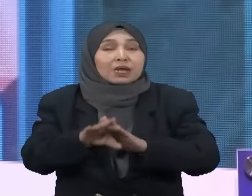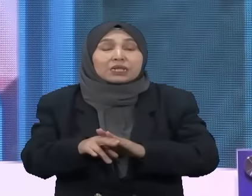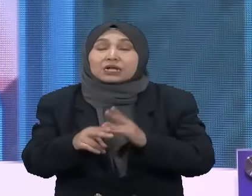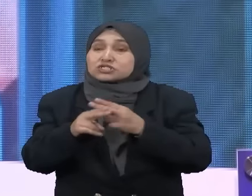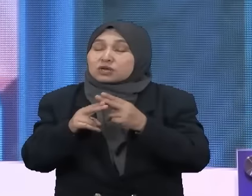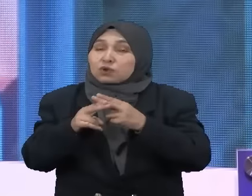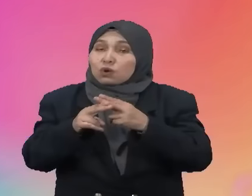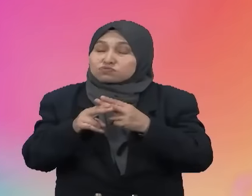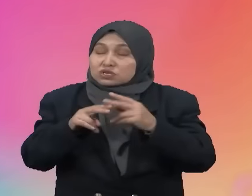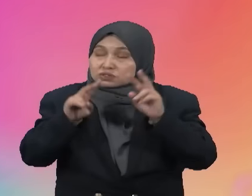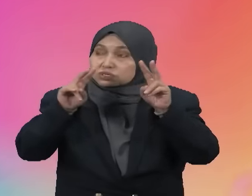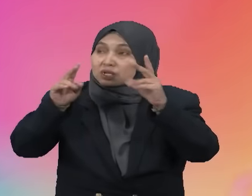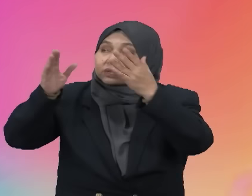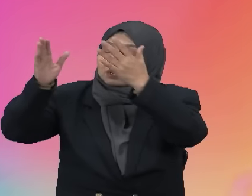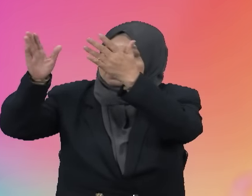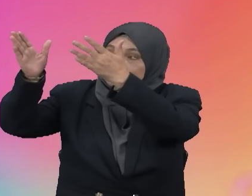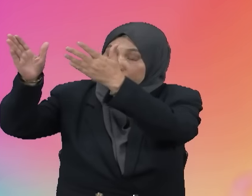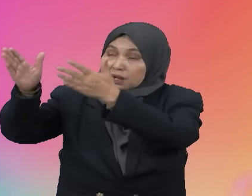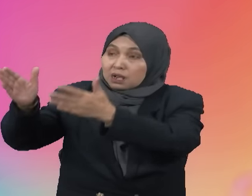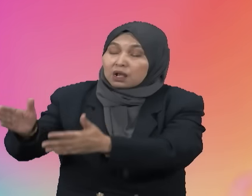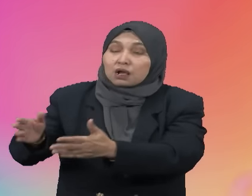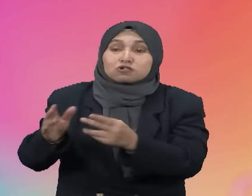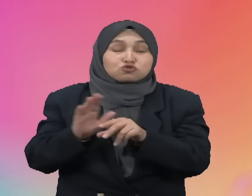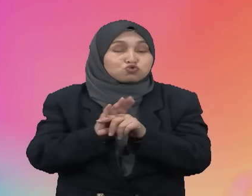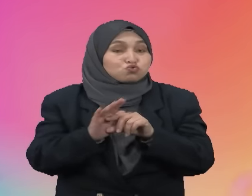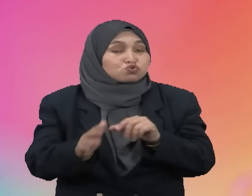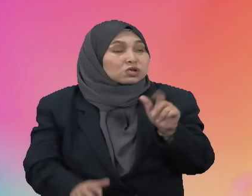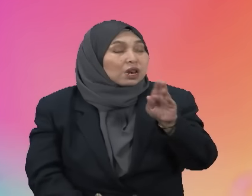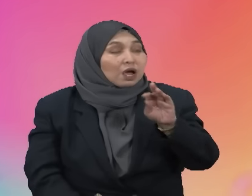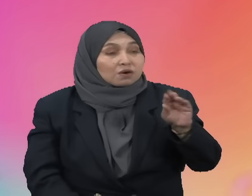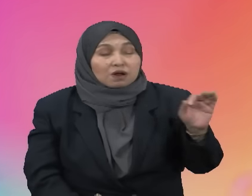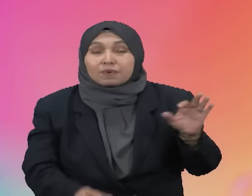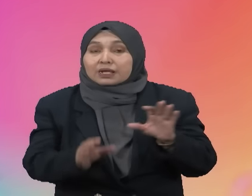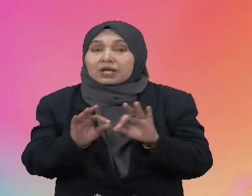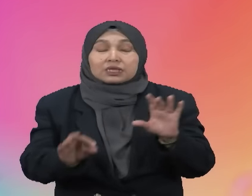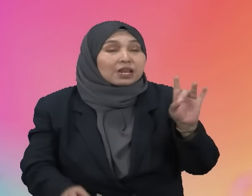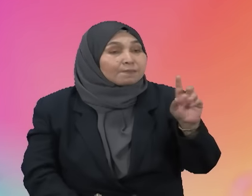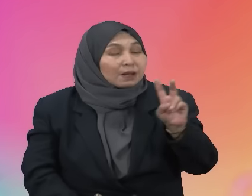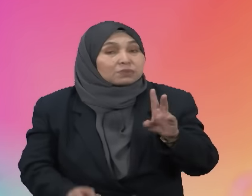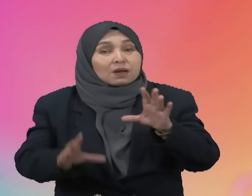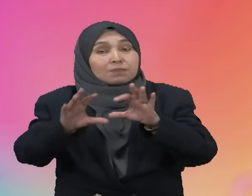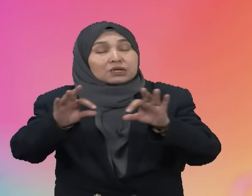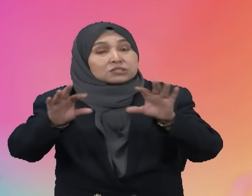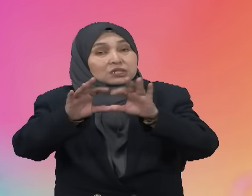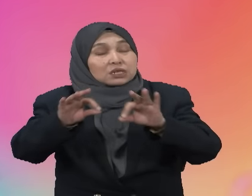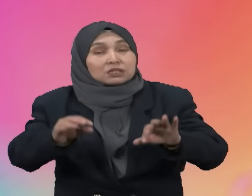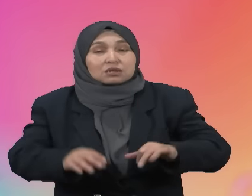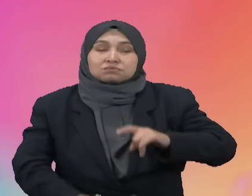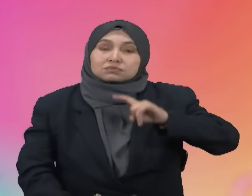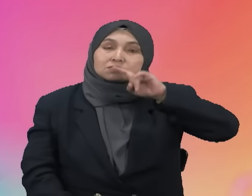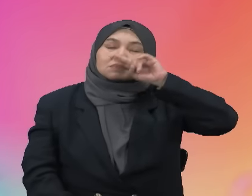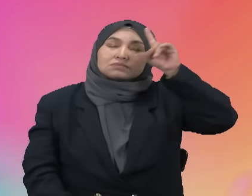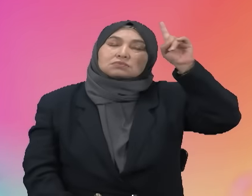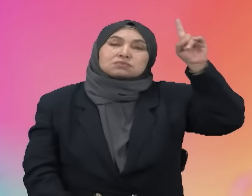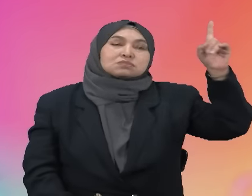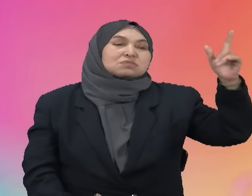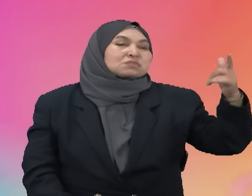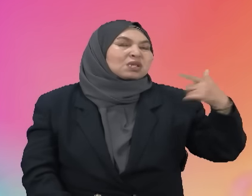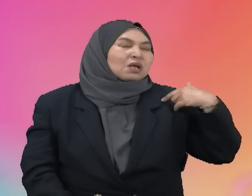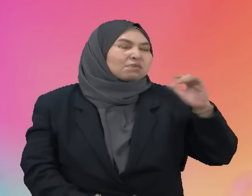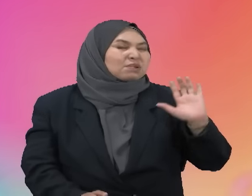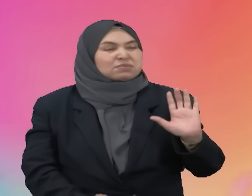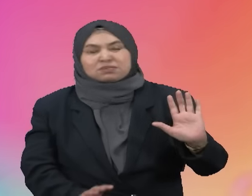kita, iaitu pada surah Al-A'raf ayat yang ke-82 menceritakan tentang kesombongan dan